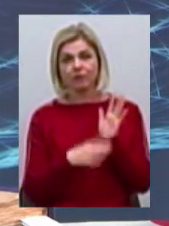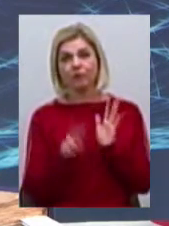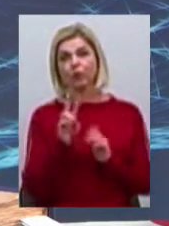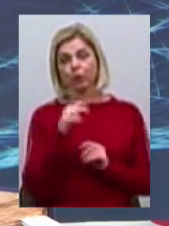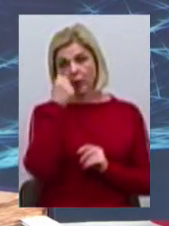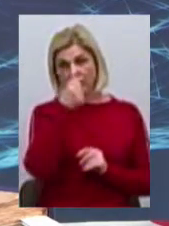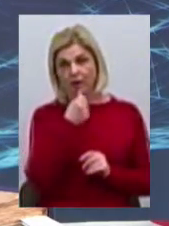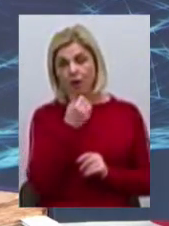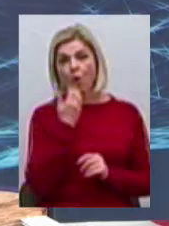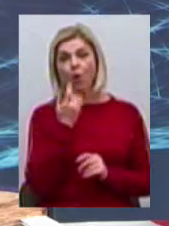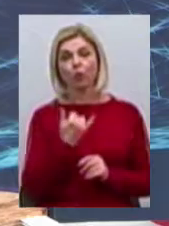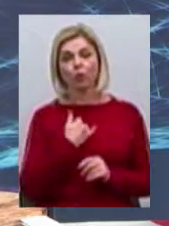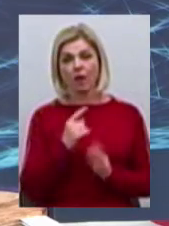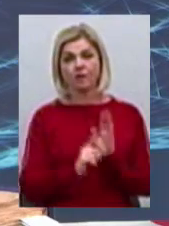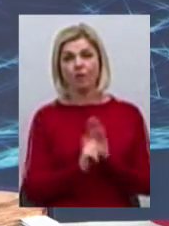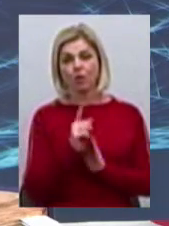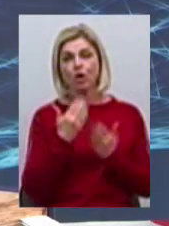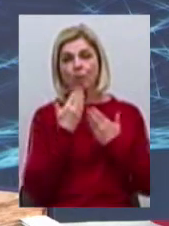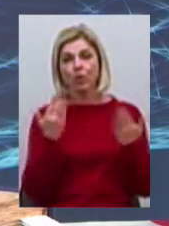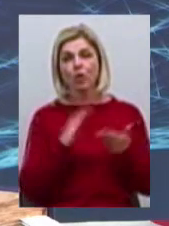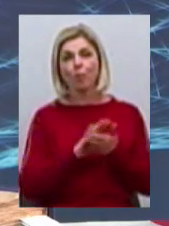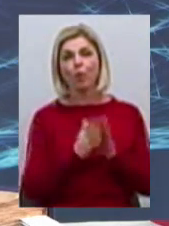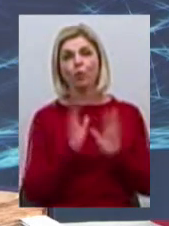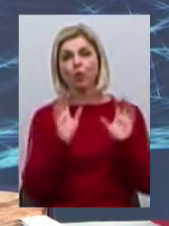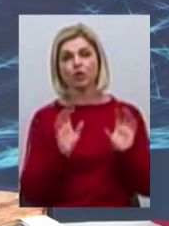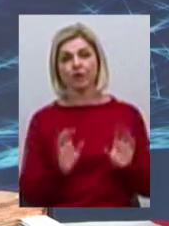1892 рік, коли у нас вводиться останнє положення,